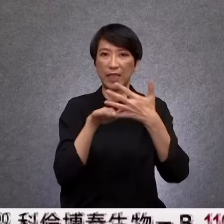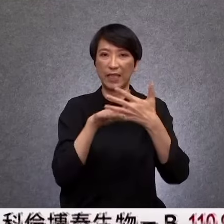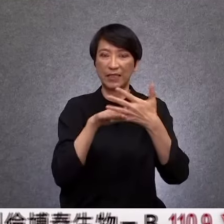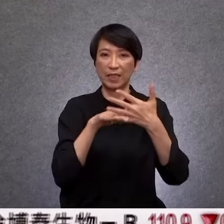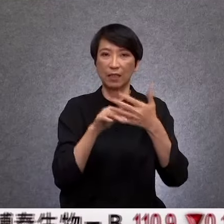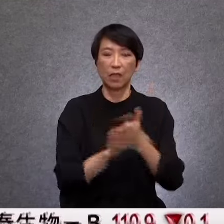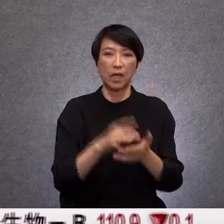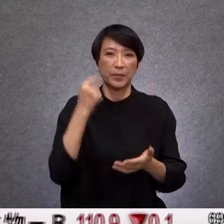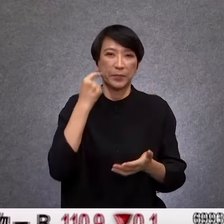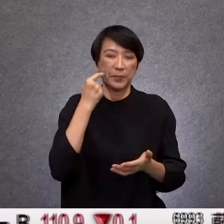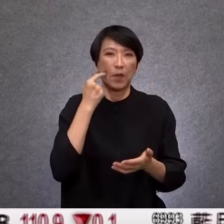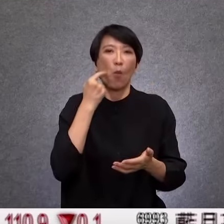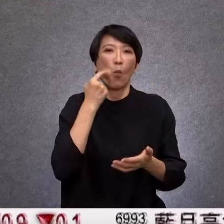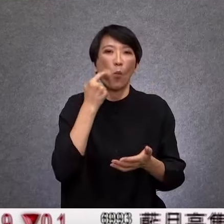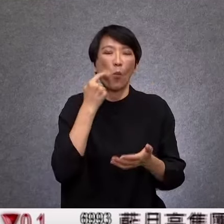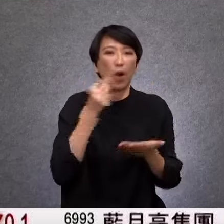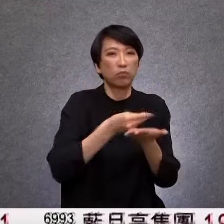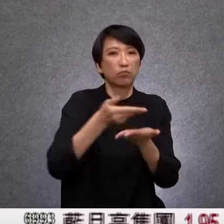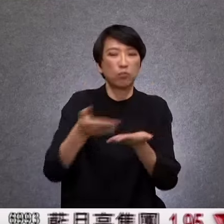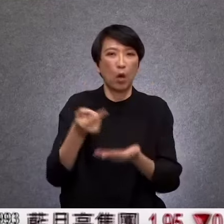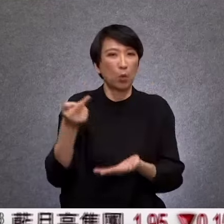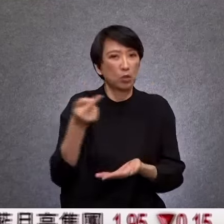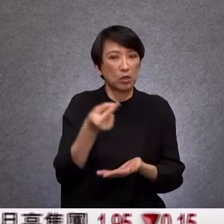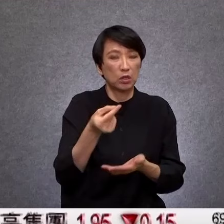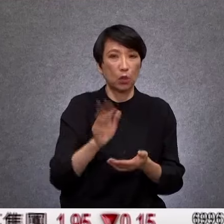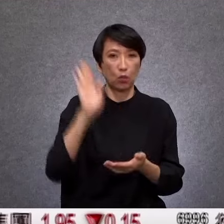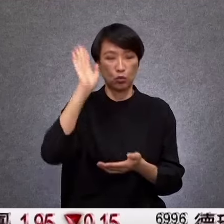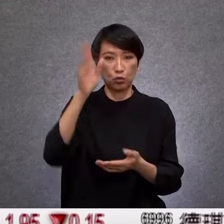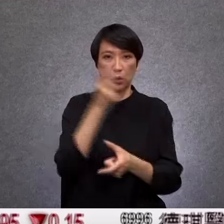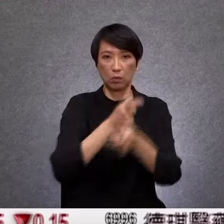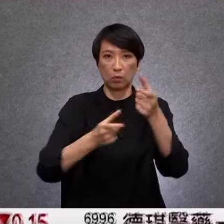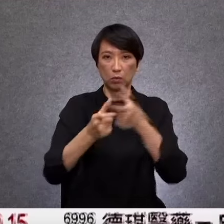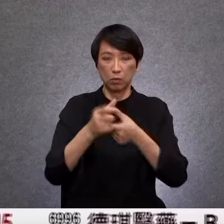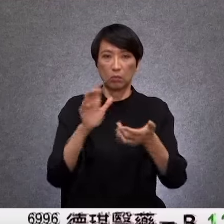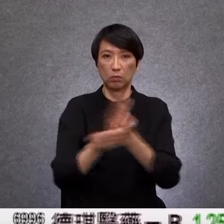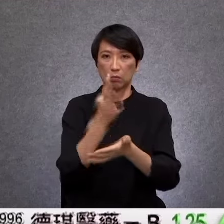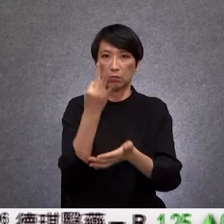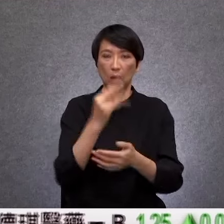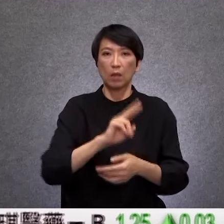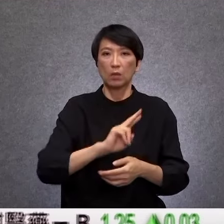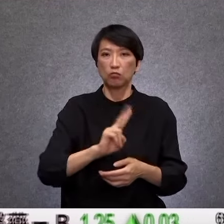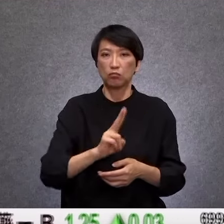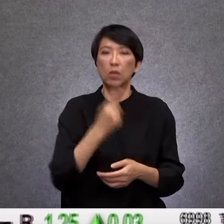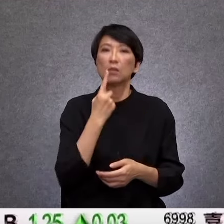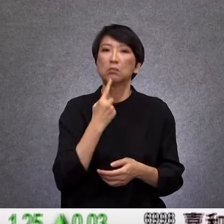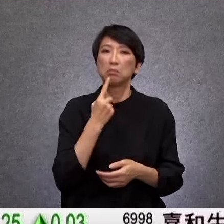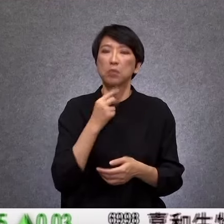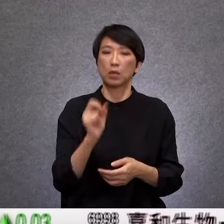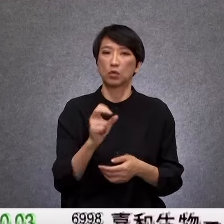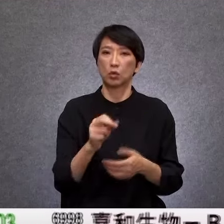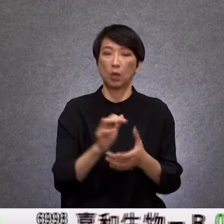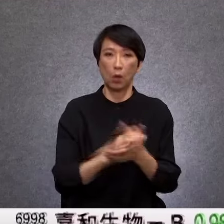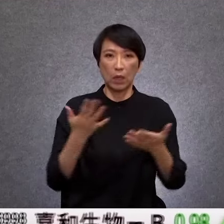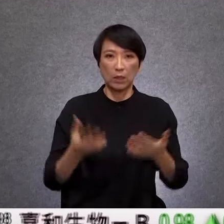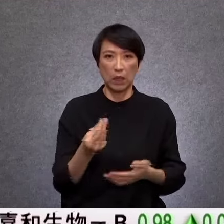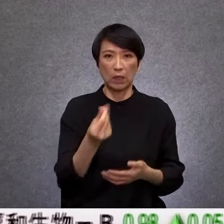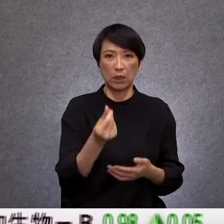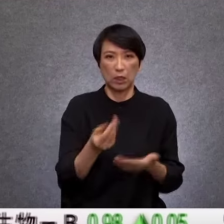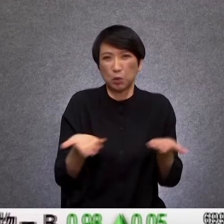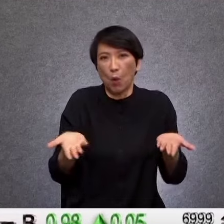講到咧，就係話其實對於一啲嘅基層咧嘅派糖嘅力度細咗啦。咁頭先你講到話未來我哋財赤，未來幾年都會有赤